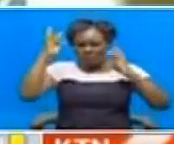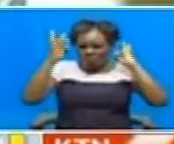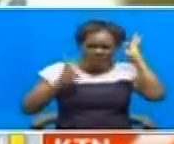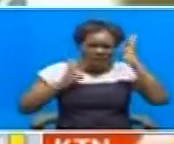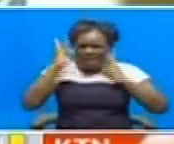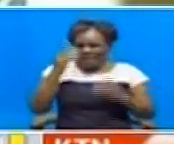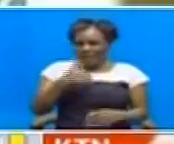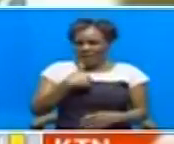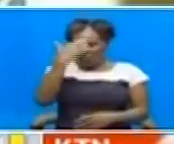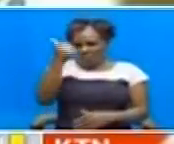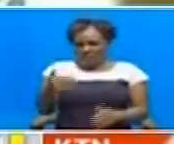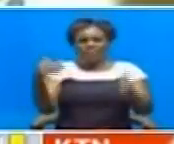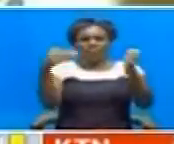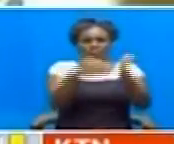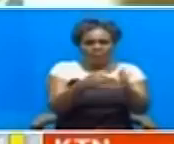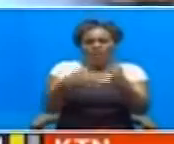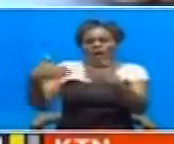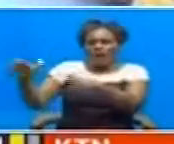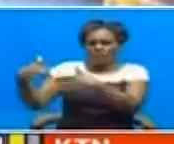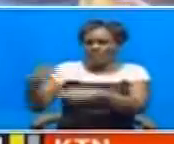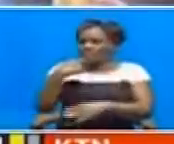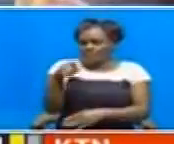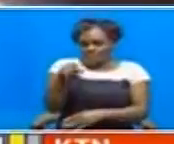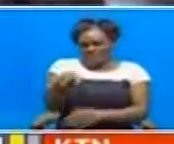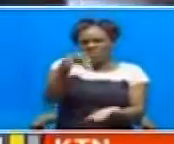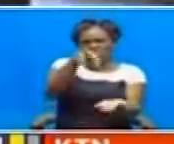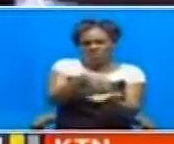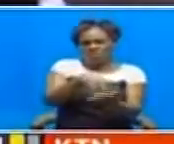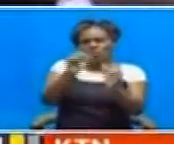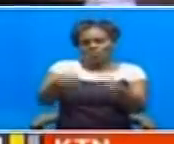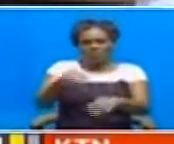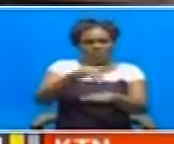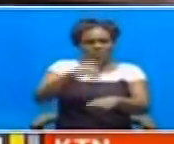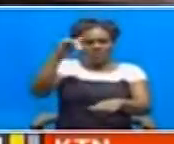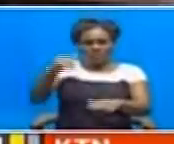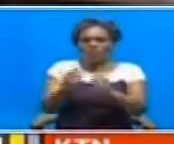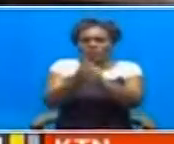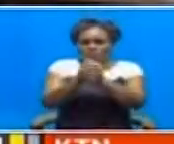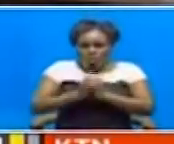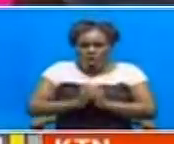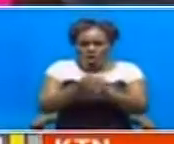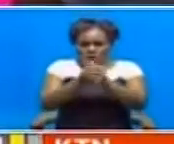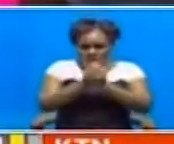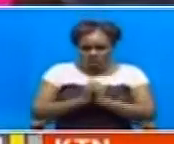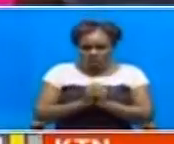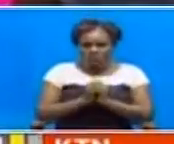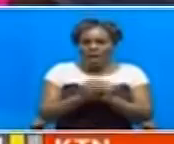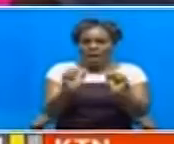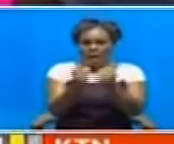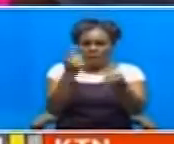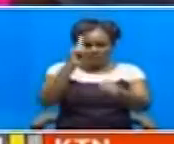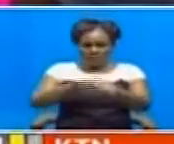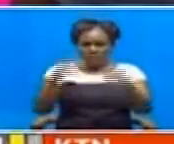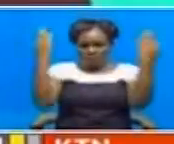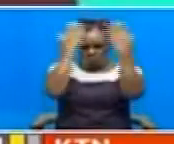wasiwasi kufuatia yale marufuku kutoka nje. Wengi wanasema kuwa hali hii huenda ikaathiri ibada za tarawih ambazo hufanywa nyakati ya usiku